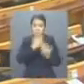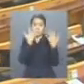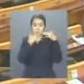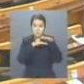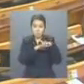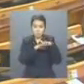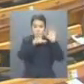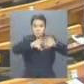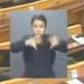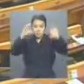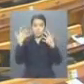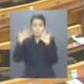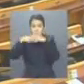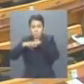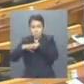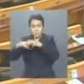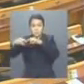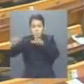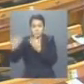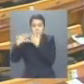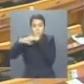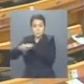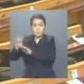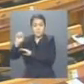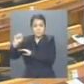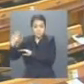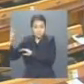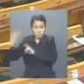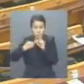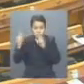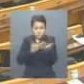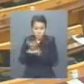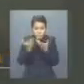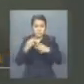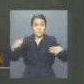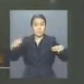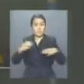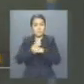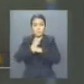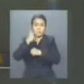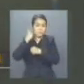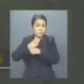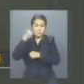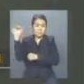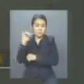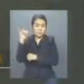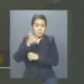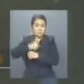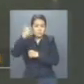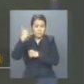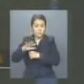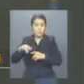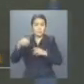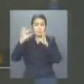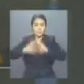ารือร่วมกันเพื่อให้ได้ข้อยุติแต่เมื่อยังไม่สามารถมีข้อสรุปร่วมกันได้ถือเป็นอำนาจของประธานรัฐสภา